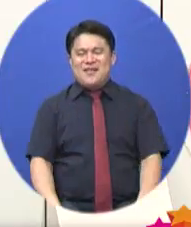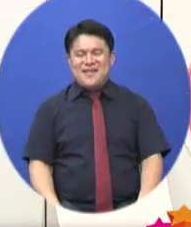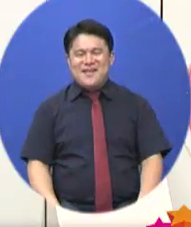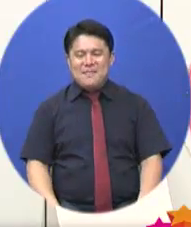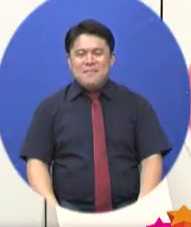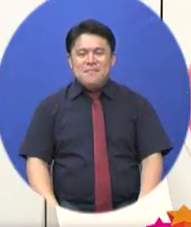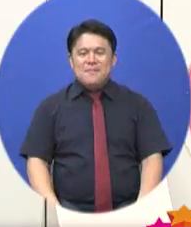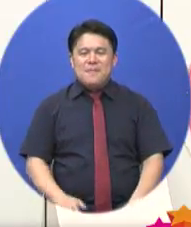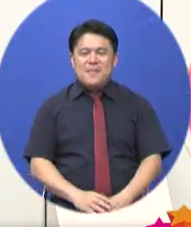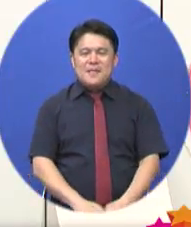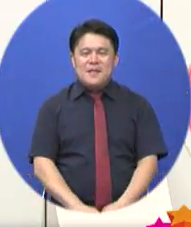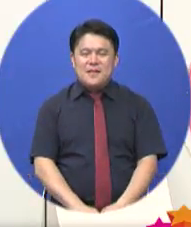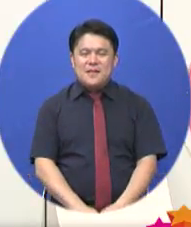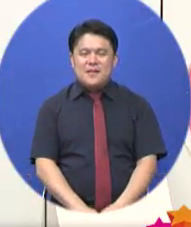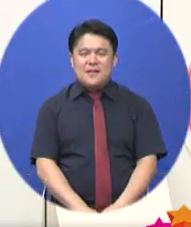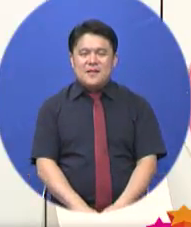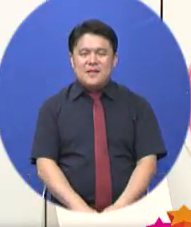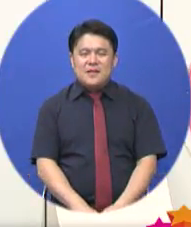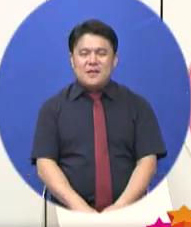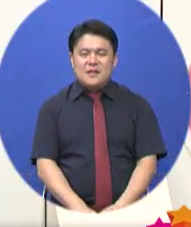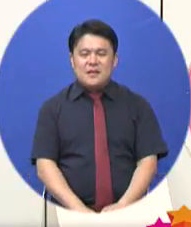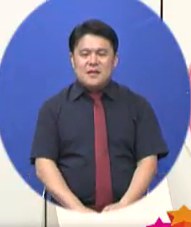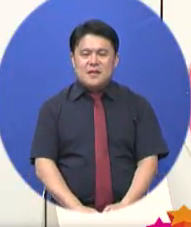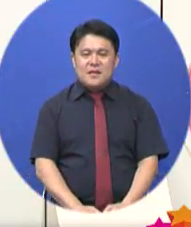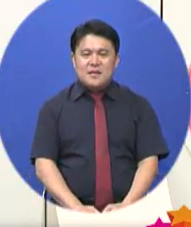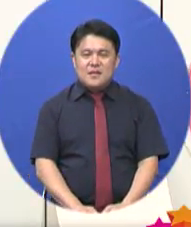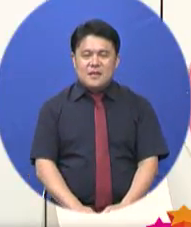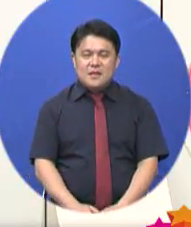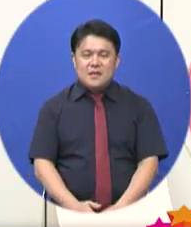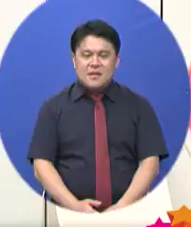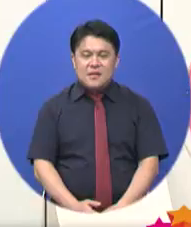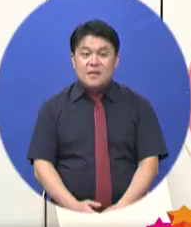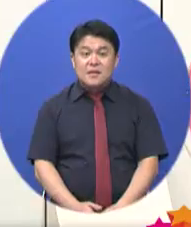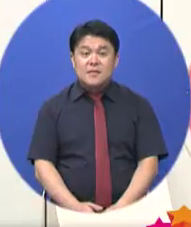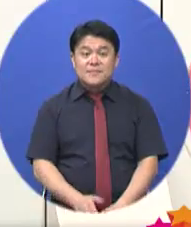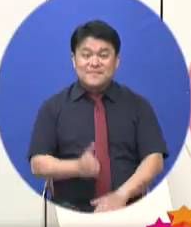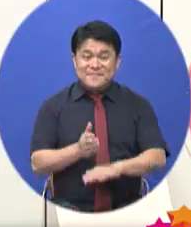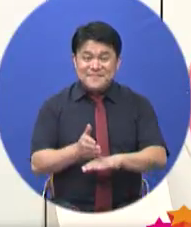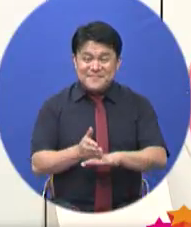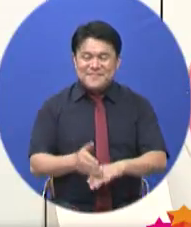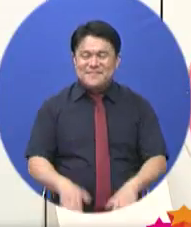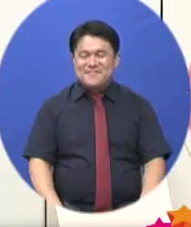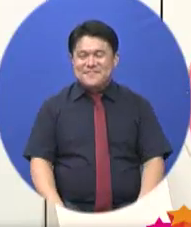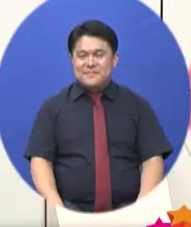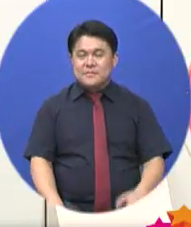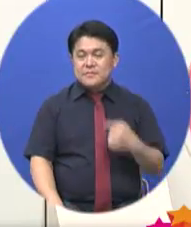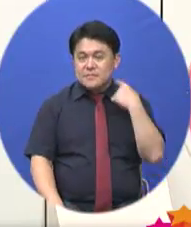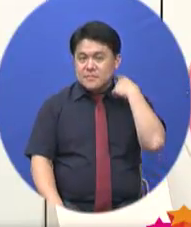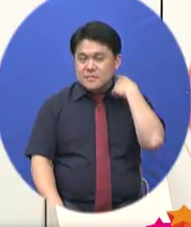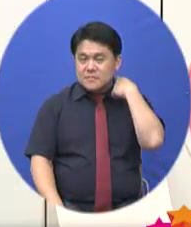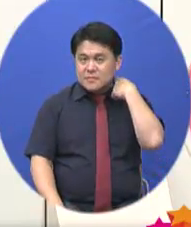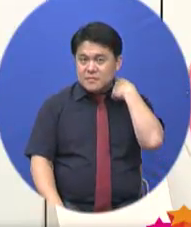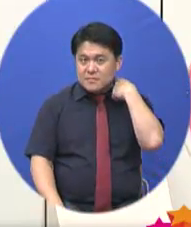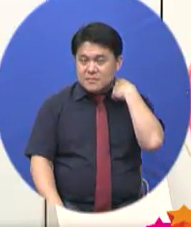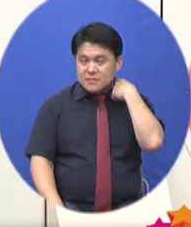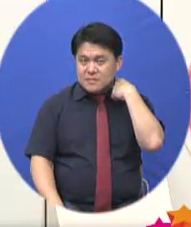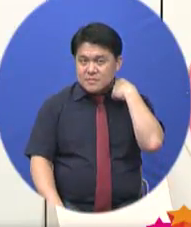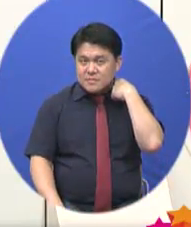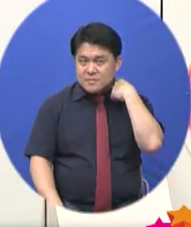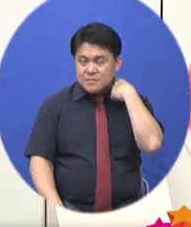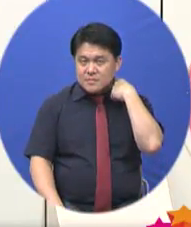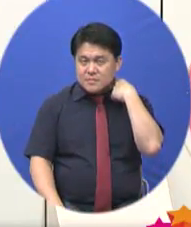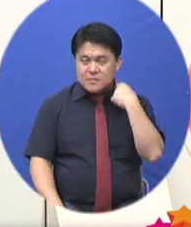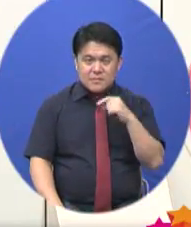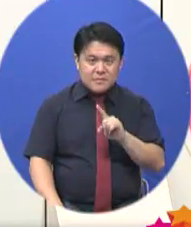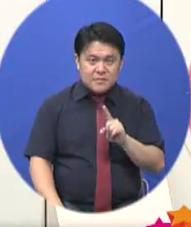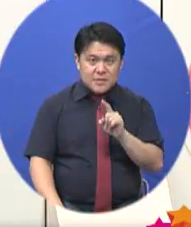네. 네. 네, 건강하시죠? 네네. 고맙습니다. 아, 근데 제가 뭐 조금